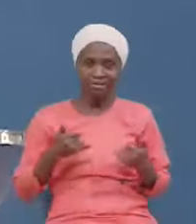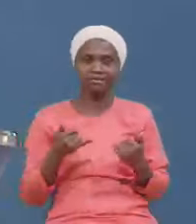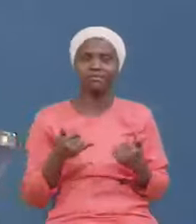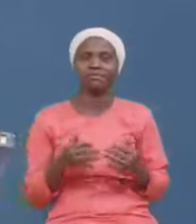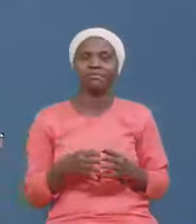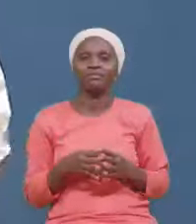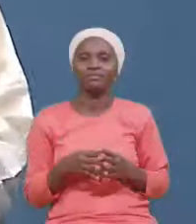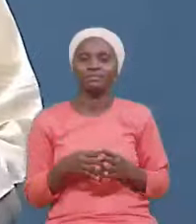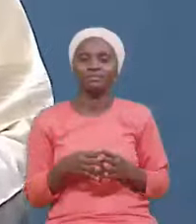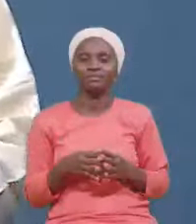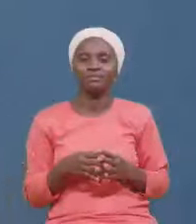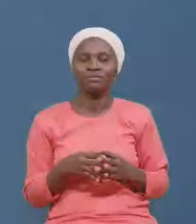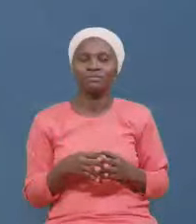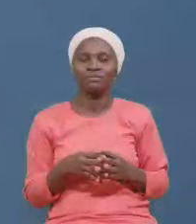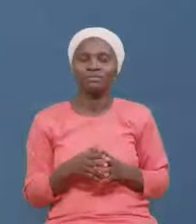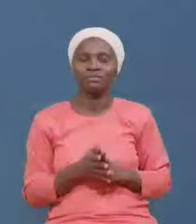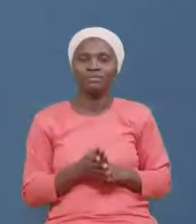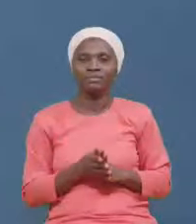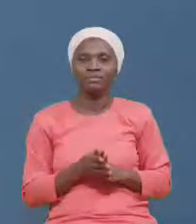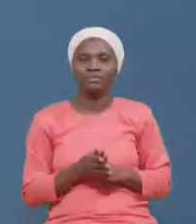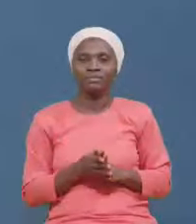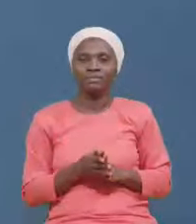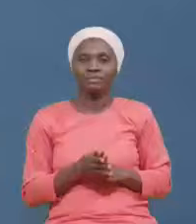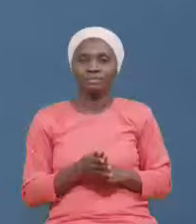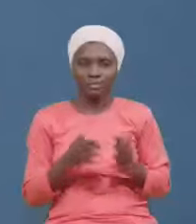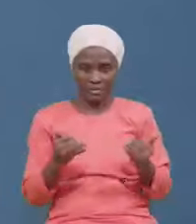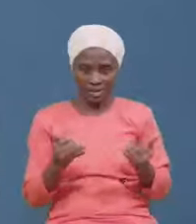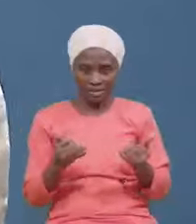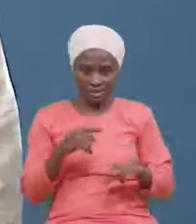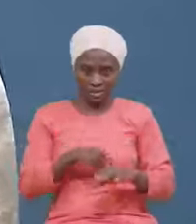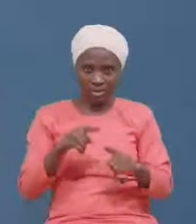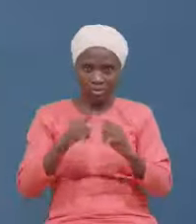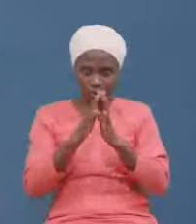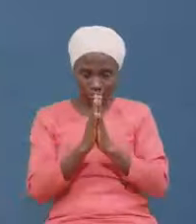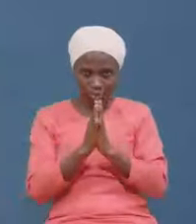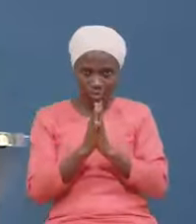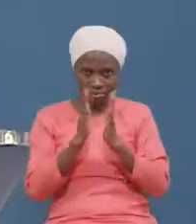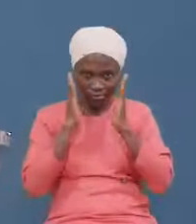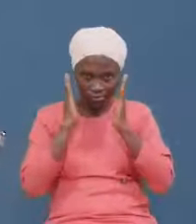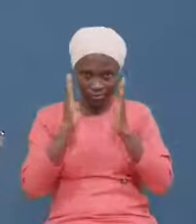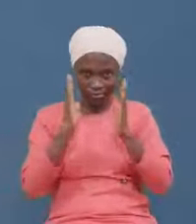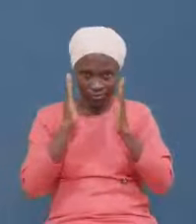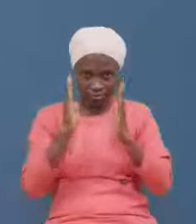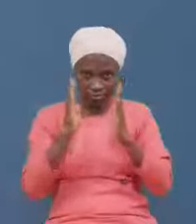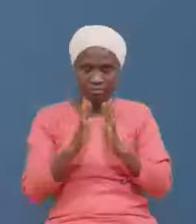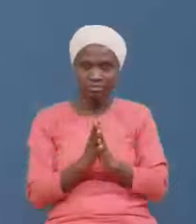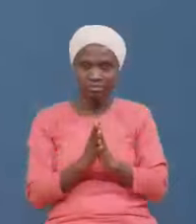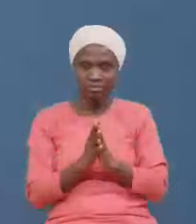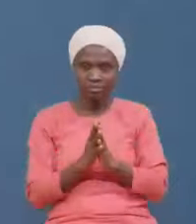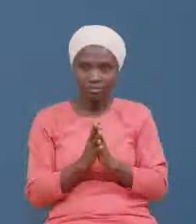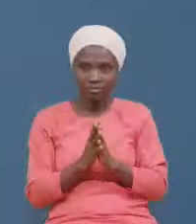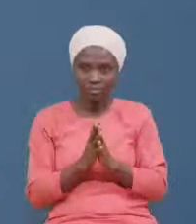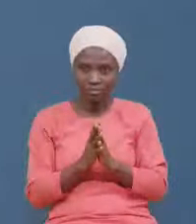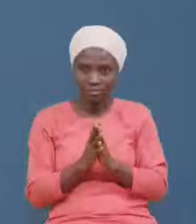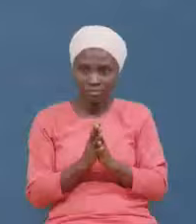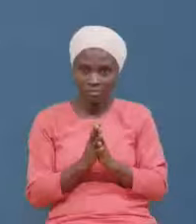రక్షణ స్వీకరించడానికి అది మీ వ్యక్తిగత నిర్ణయం. It's bowed and eyes closed. అందరు తలలు వంచుదాం, అందరు